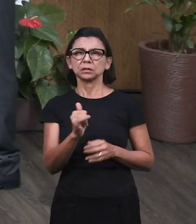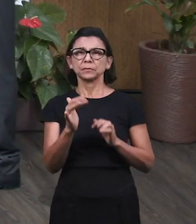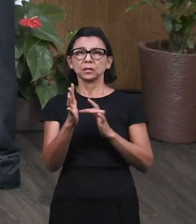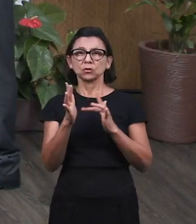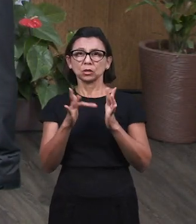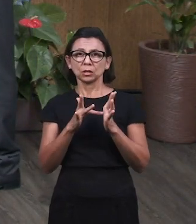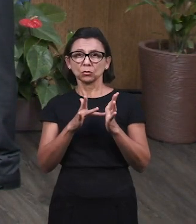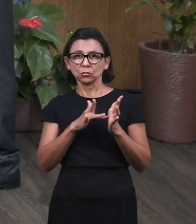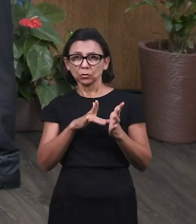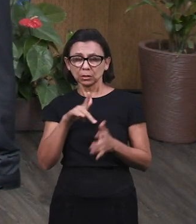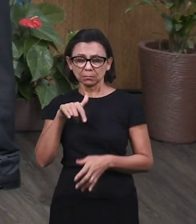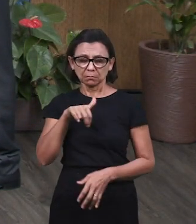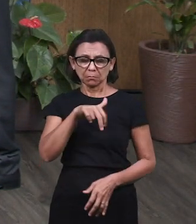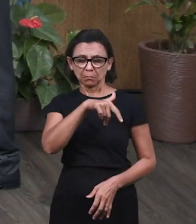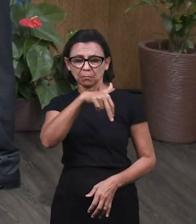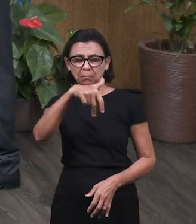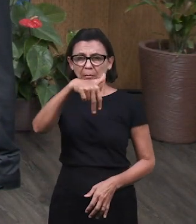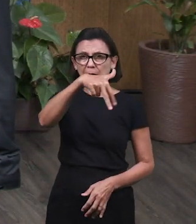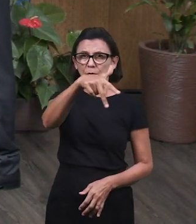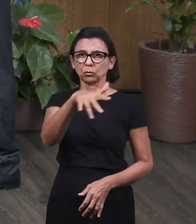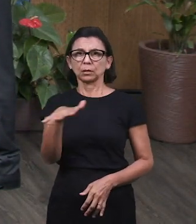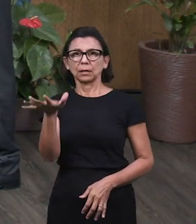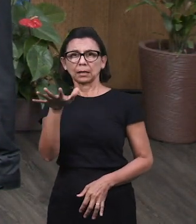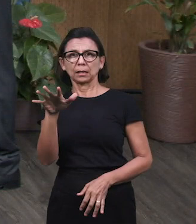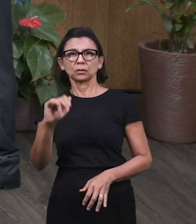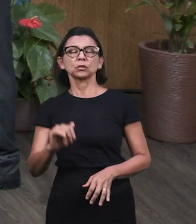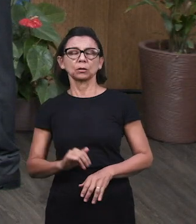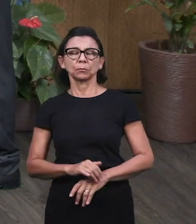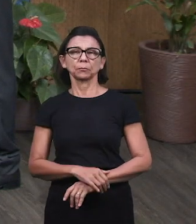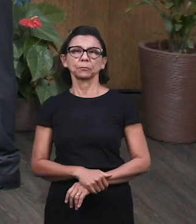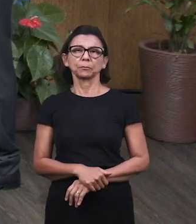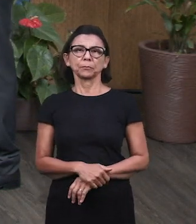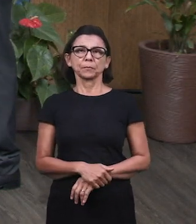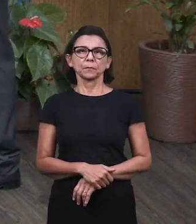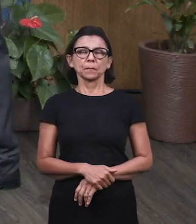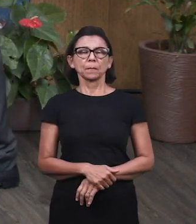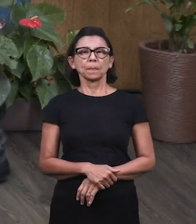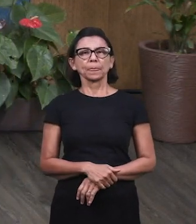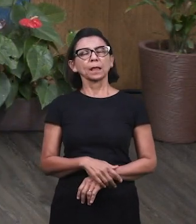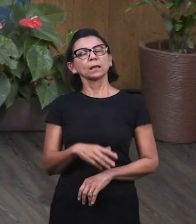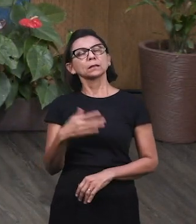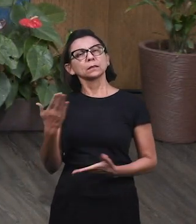région, pour raconter cette expérience. Parce que